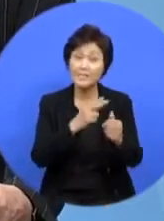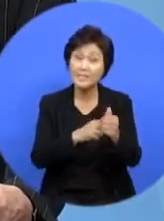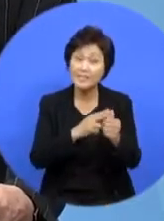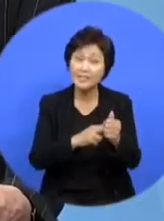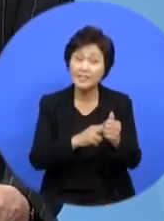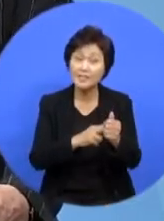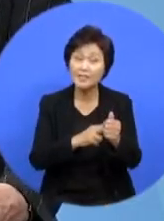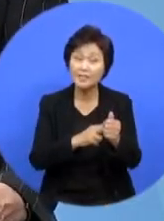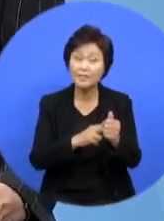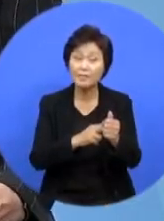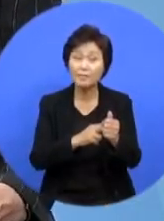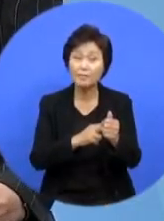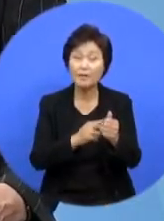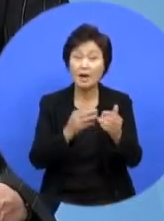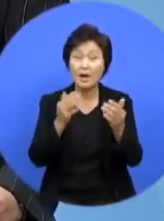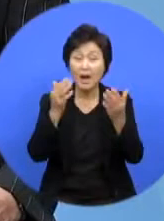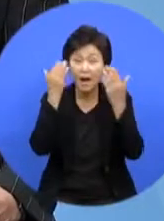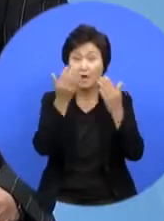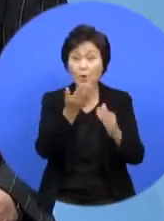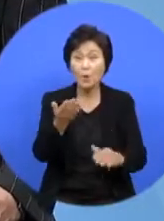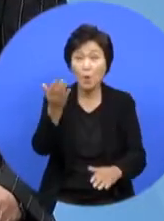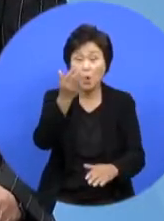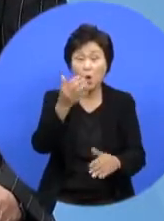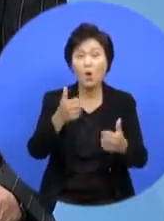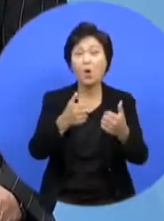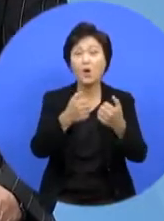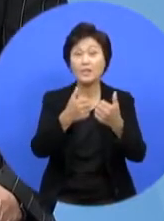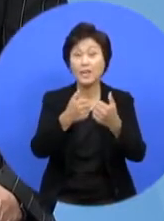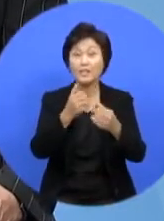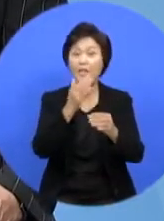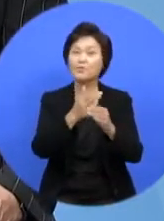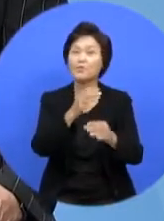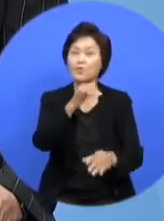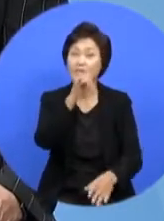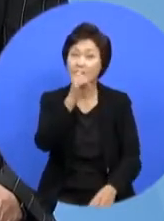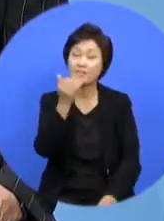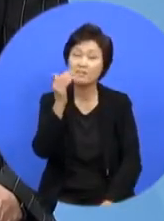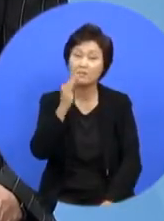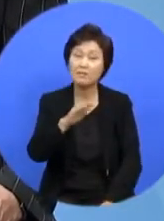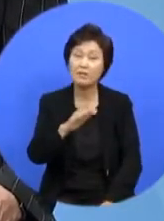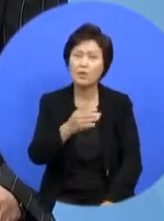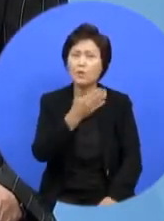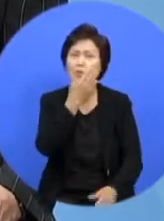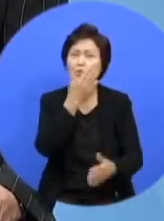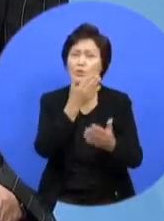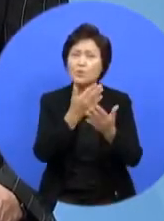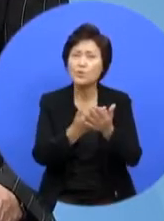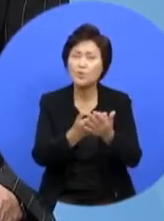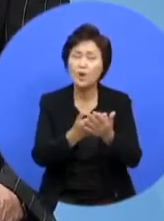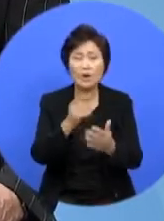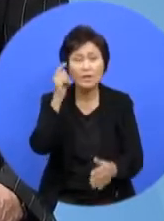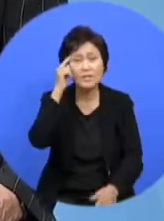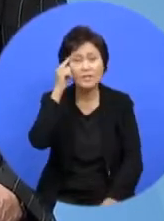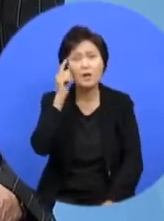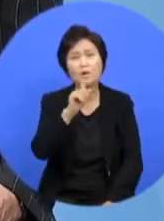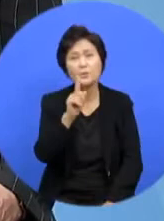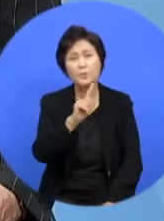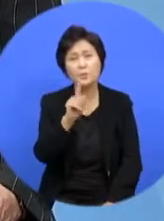그 진학 상담을 해주시고 계시다고 하셨는데 그러면 그때 제일 중요하게 생각하는 부분이 어떤